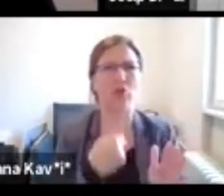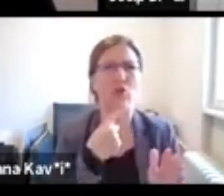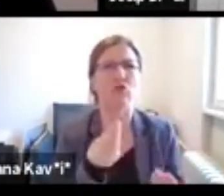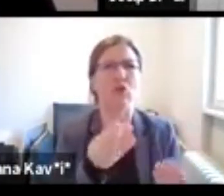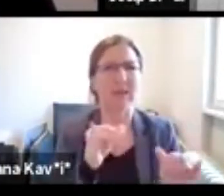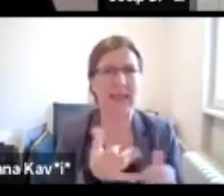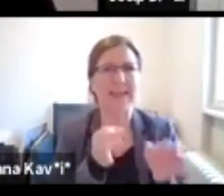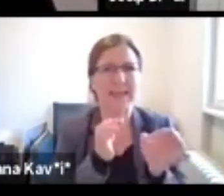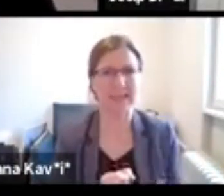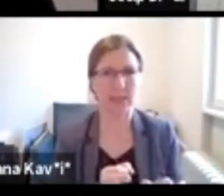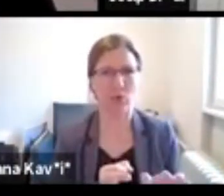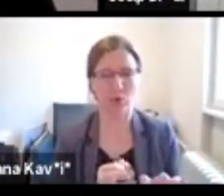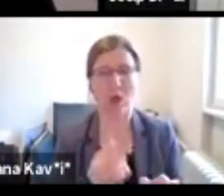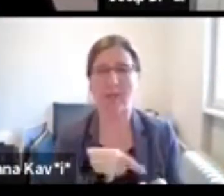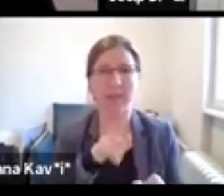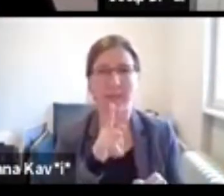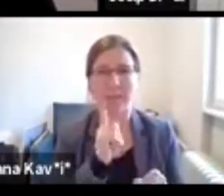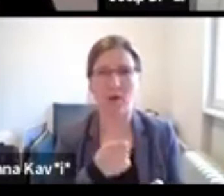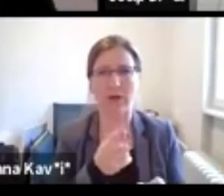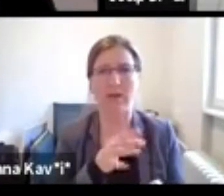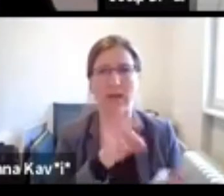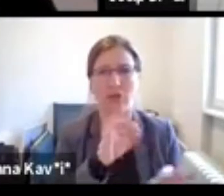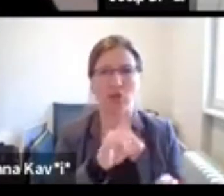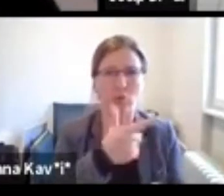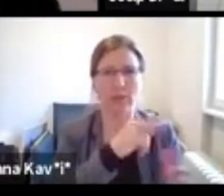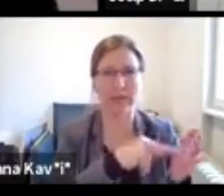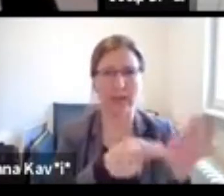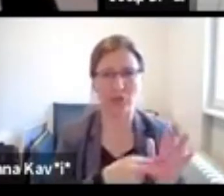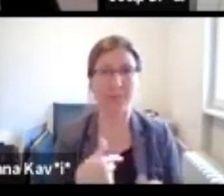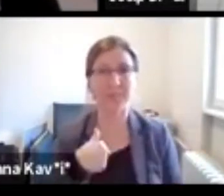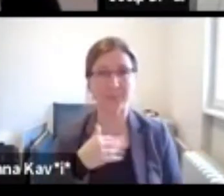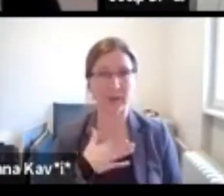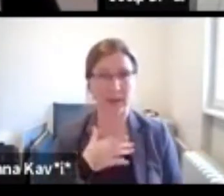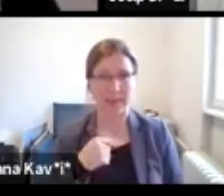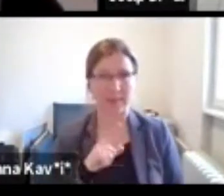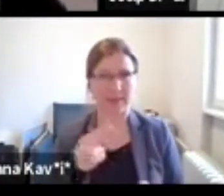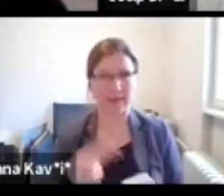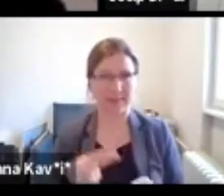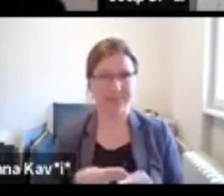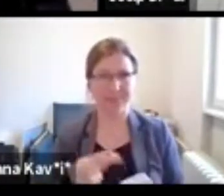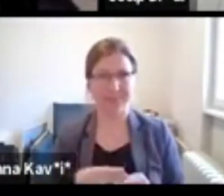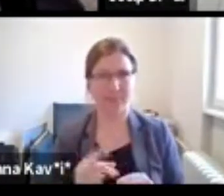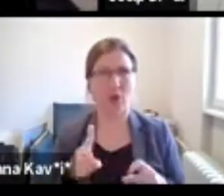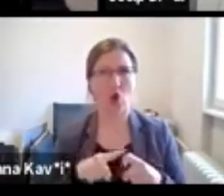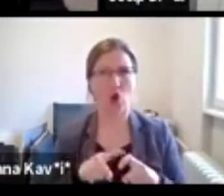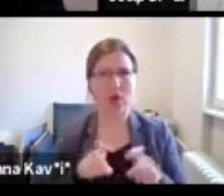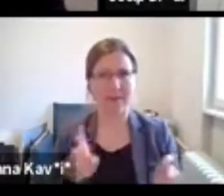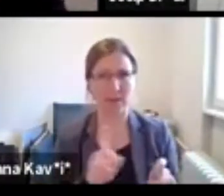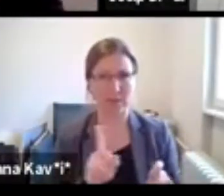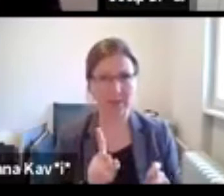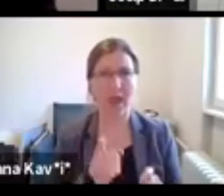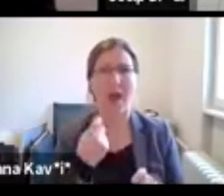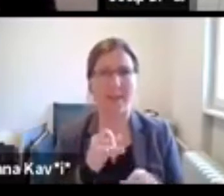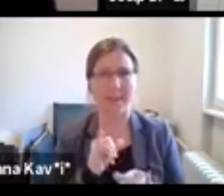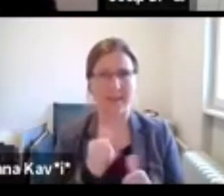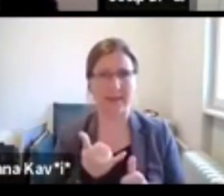Kako je ovaj, ja zapravo nemam osobno iskustvo oboljevanja od virusa, ali imam osobno iskustvo nošenja